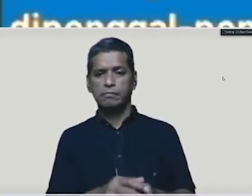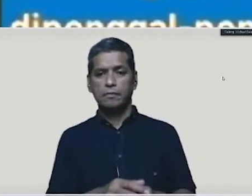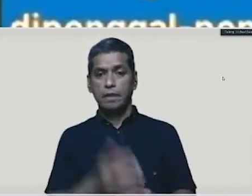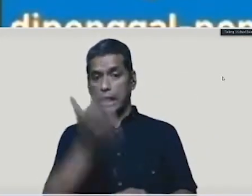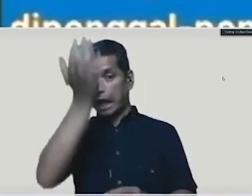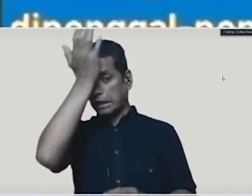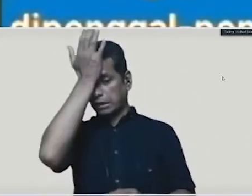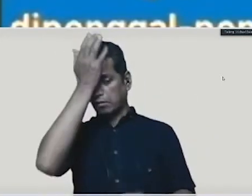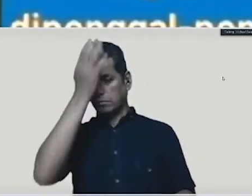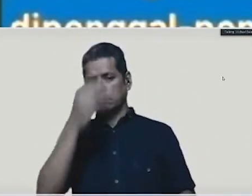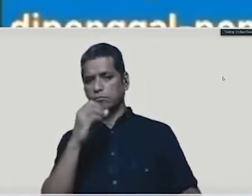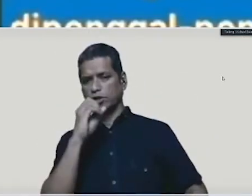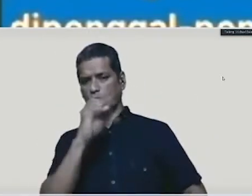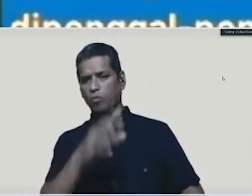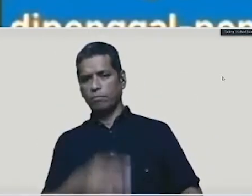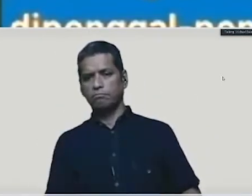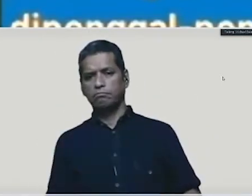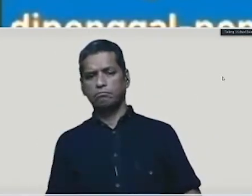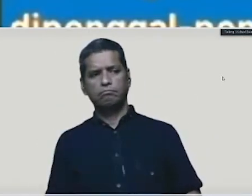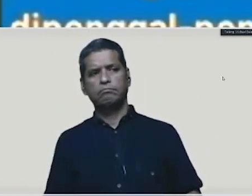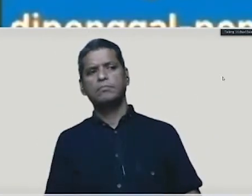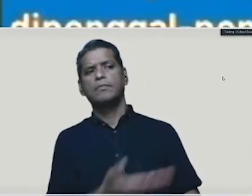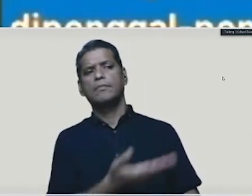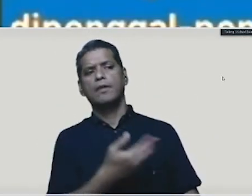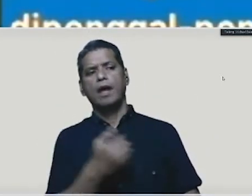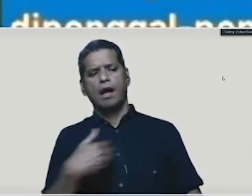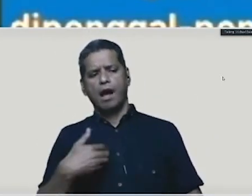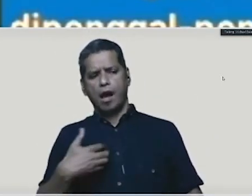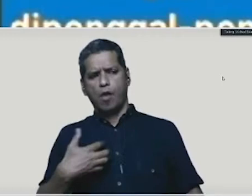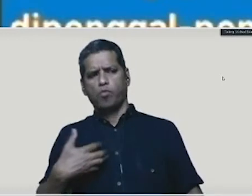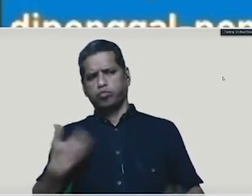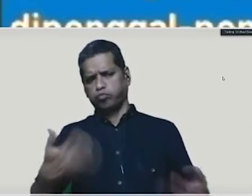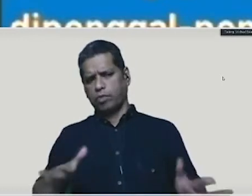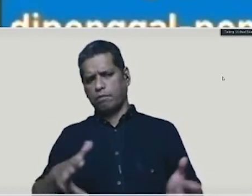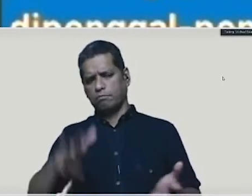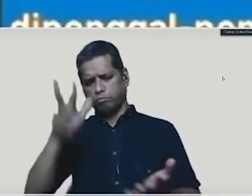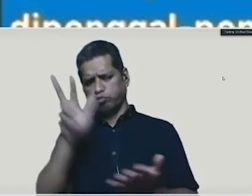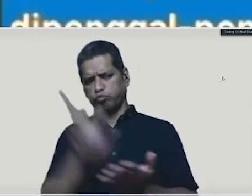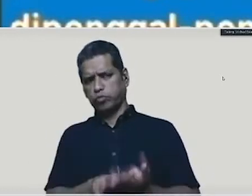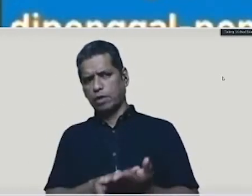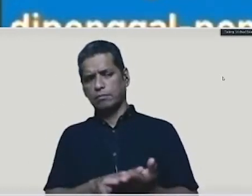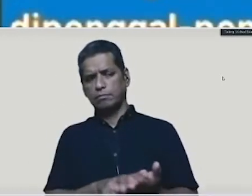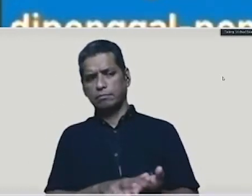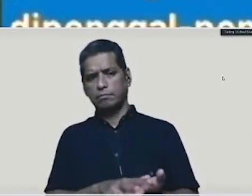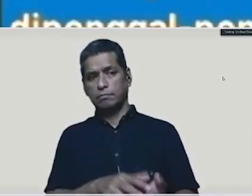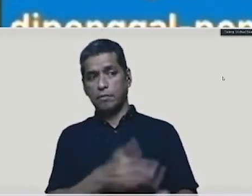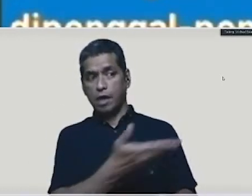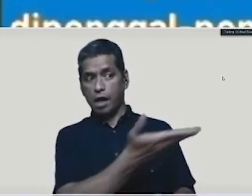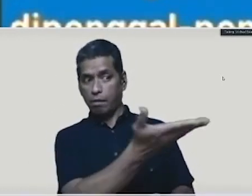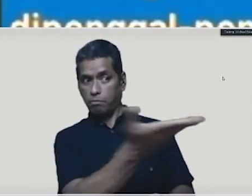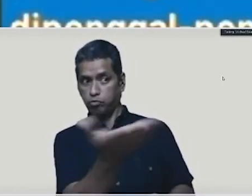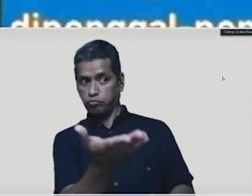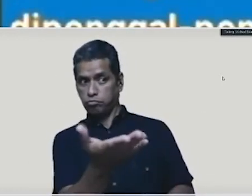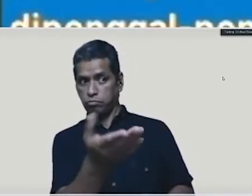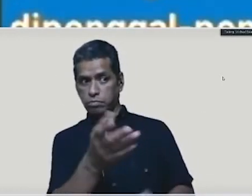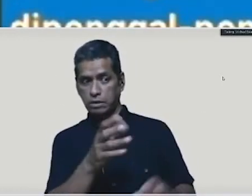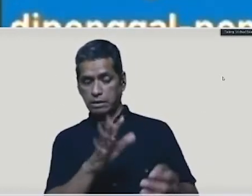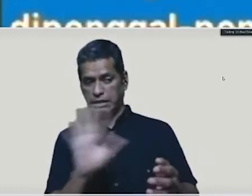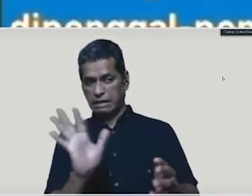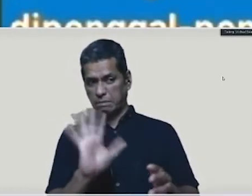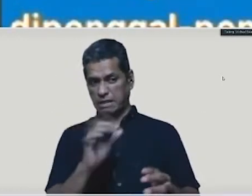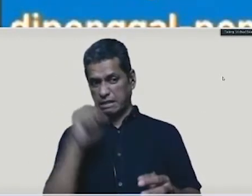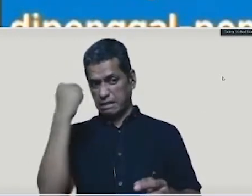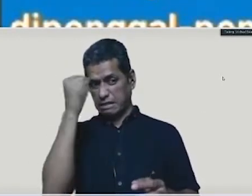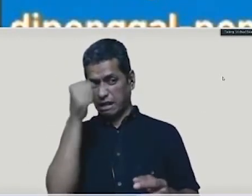kepada para kasih itu aku telah mengambil keputusan yakni Jika kamu tidak memberitahukan kepadaku mimpi itu dengan